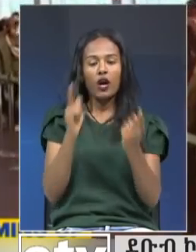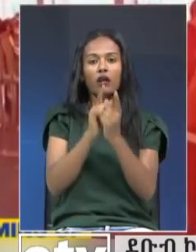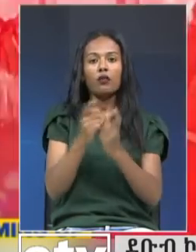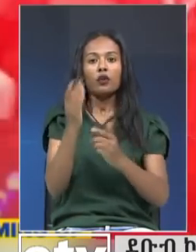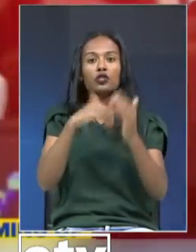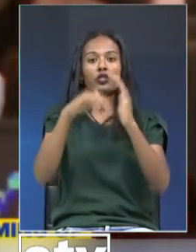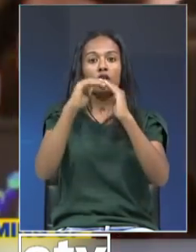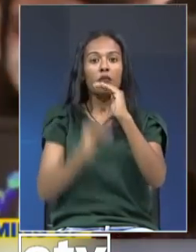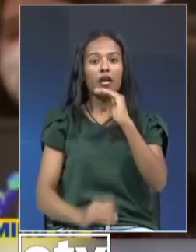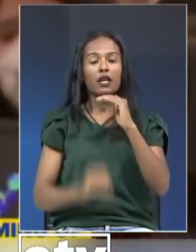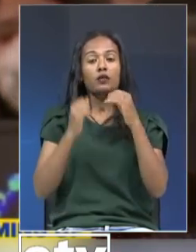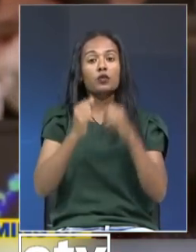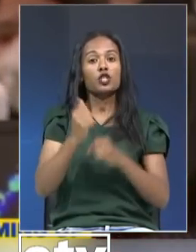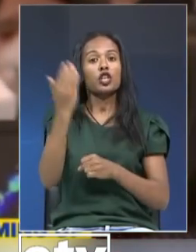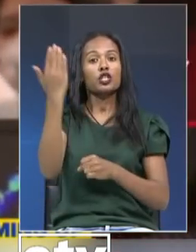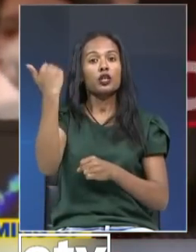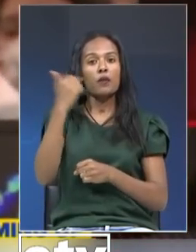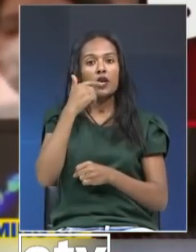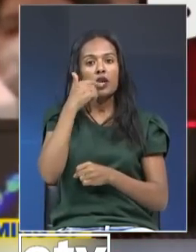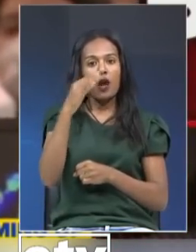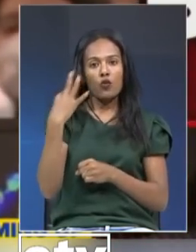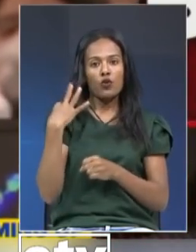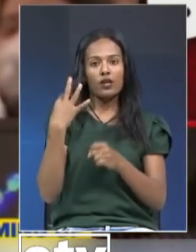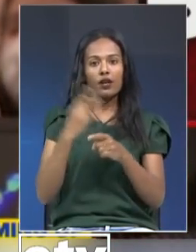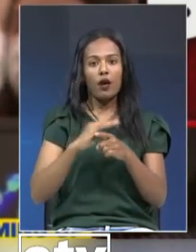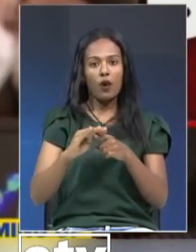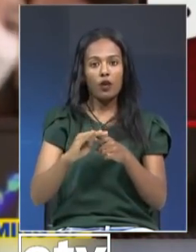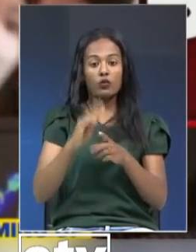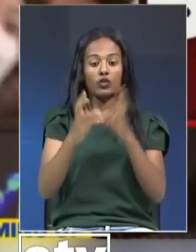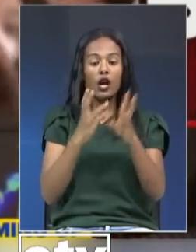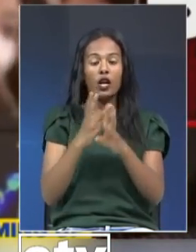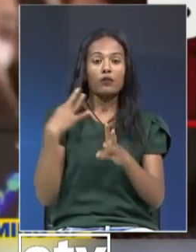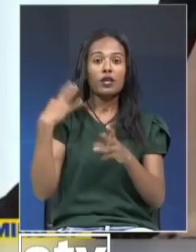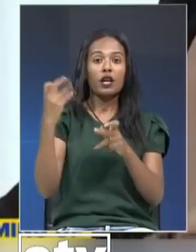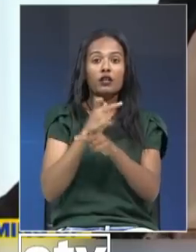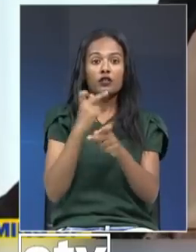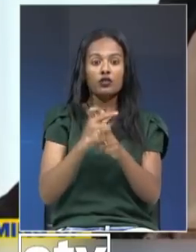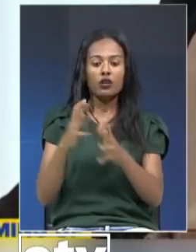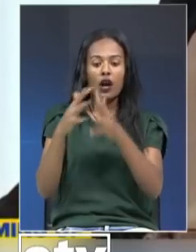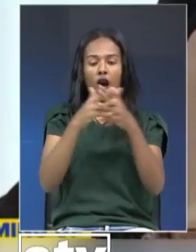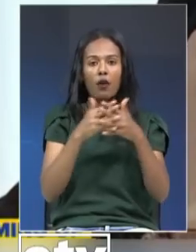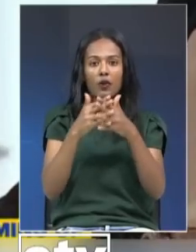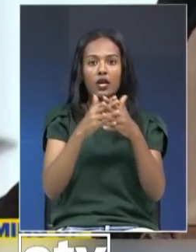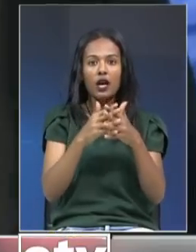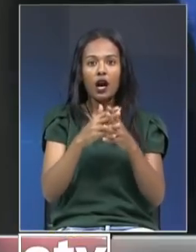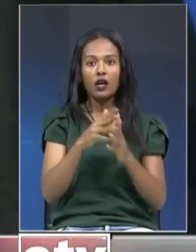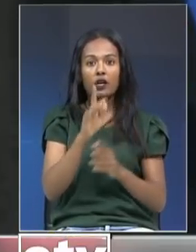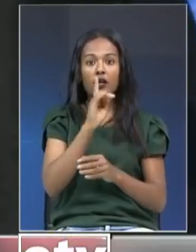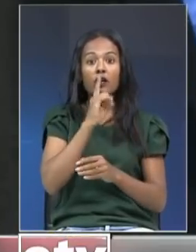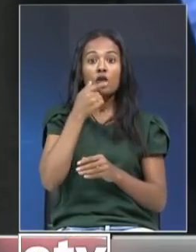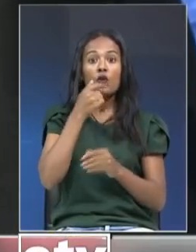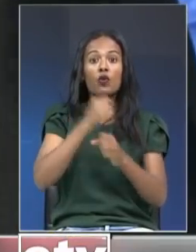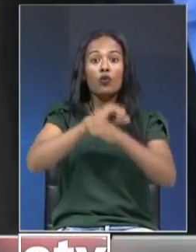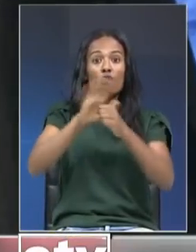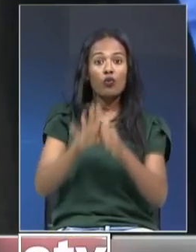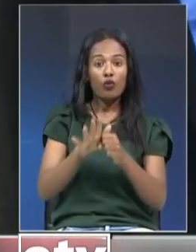ችግር መቀነስ በቻለች ነበርም ይላሉ የጤና ባለሙያዎች። የዓለም ጤና ድርጅት ግን አሜሪካን ነው ቀጣይ ኮሮና